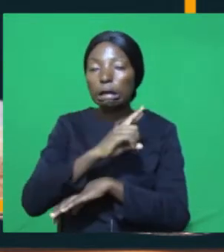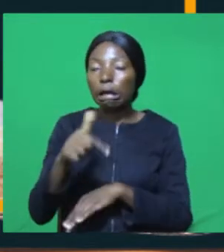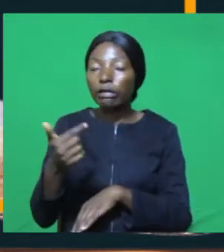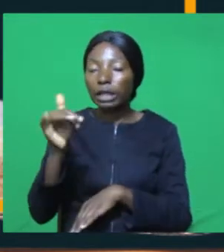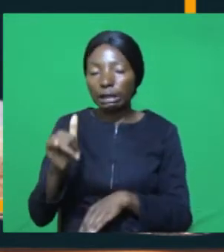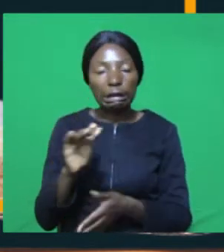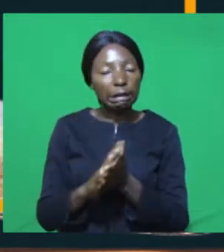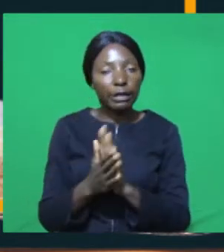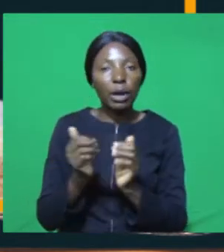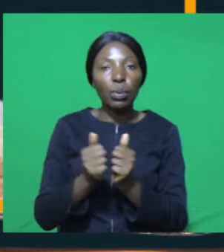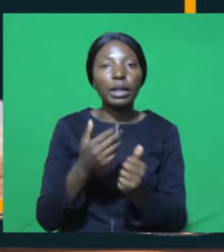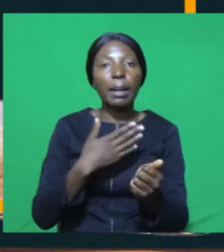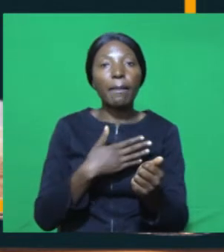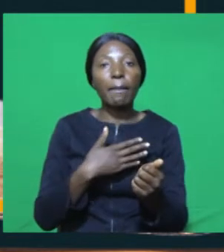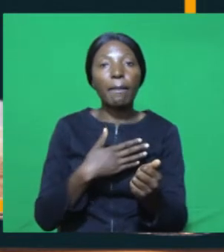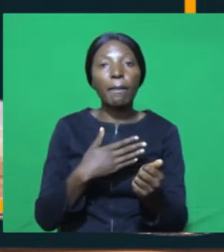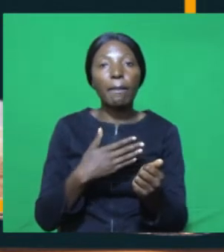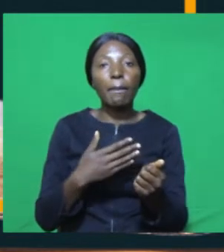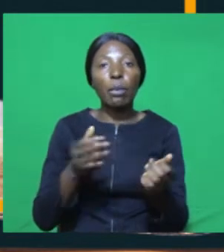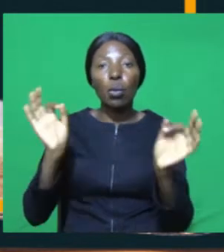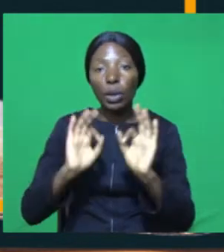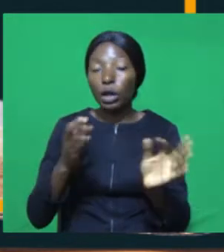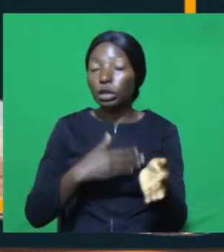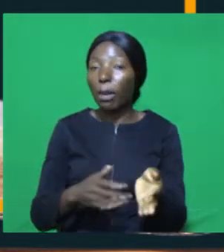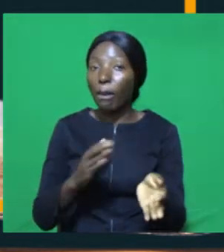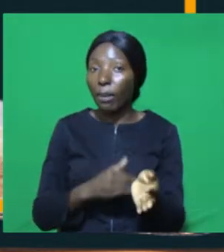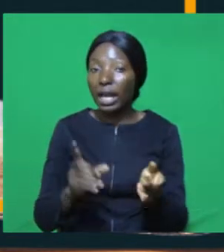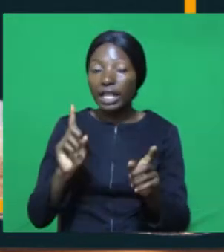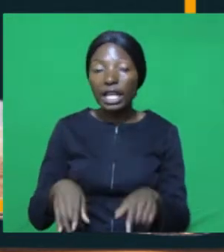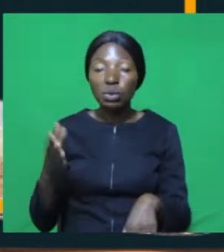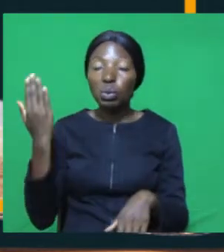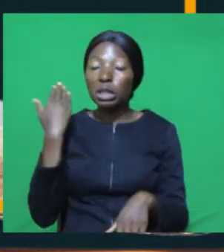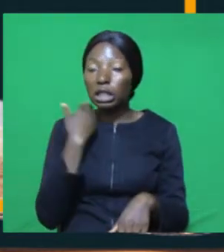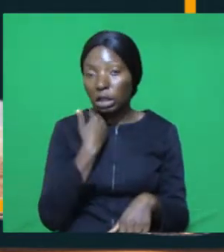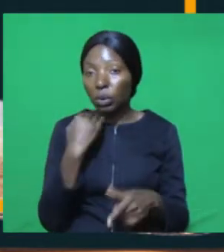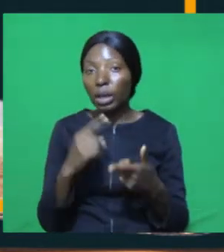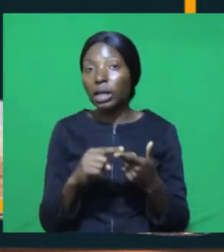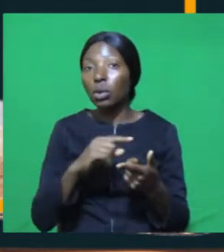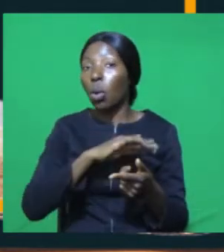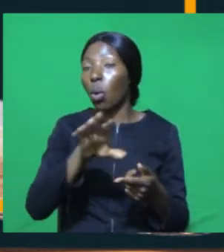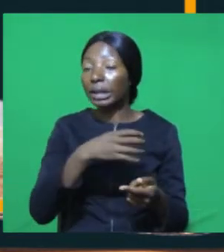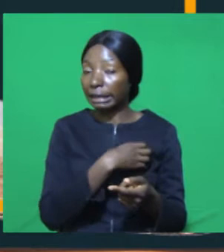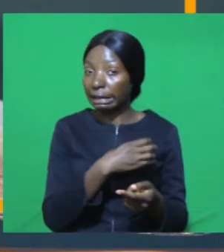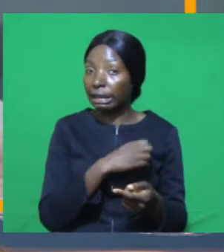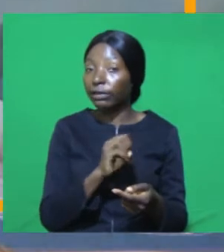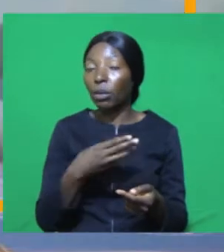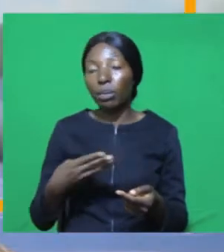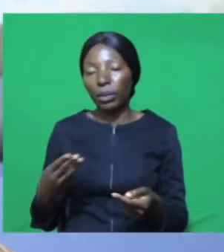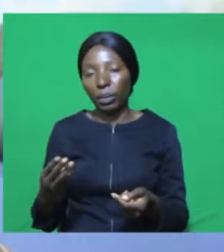asingapinde neropa asingapinde asine ropa raaizvibayira iye nezvinhu nezvivi